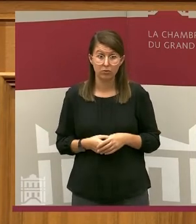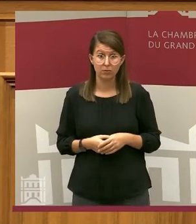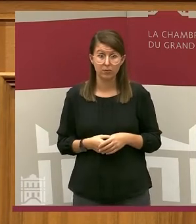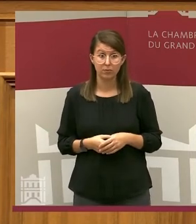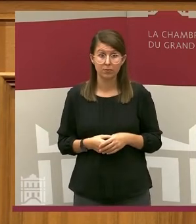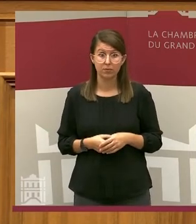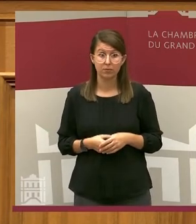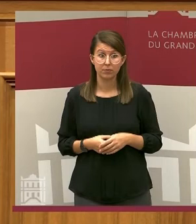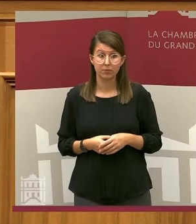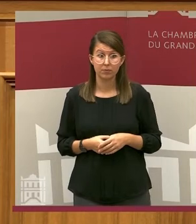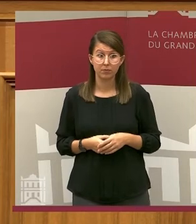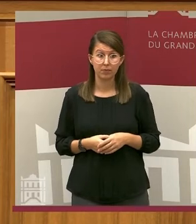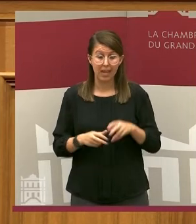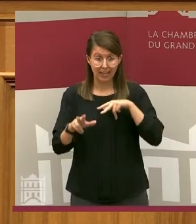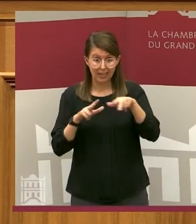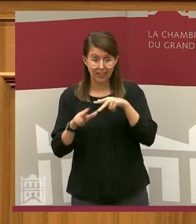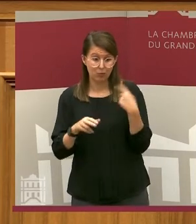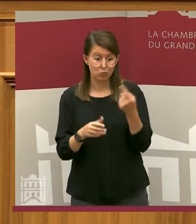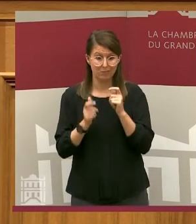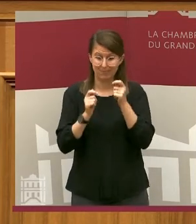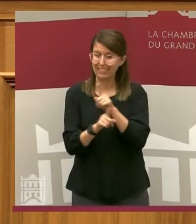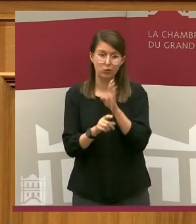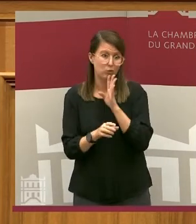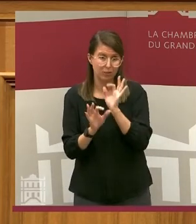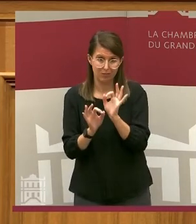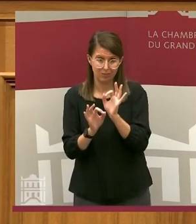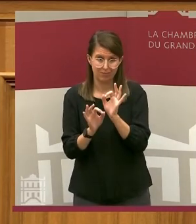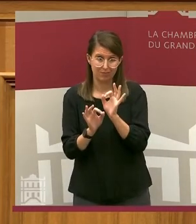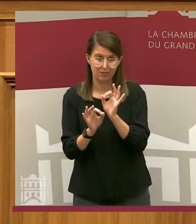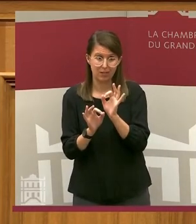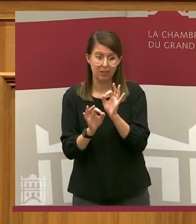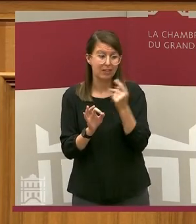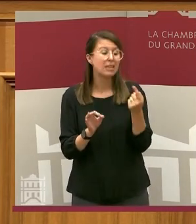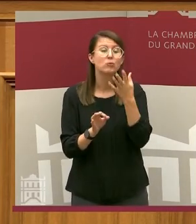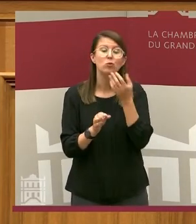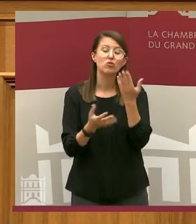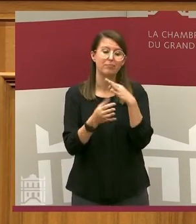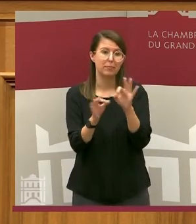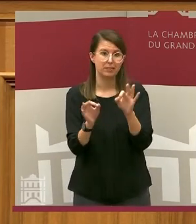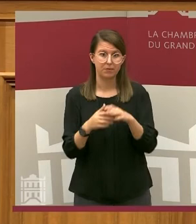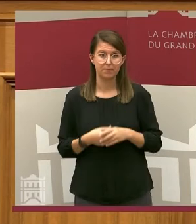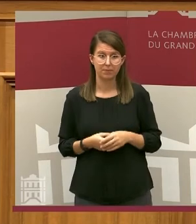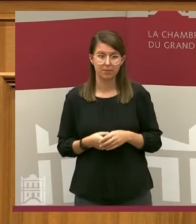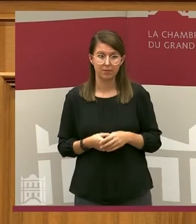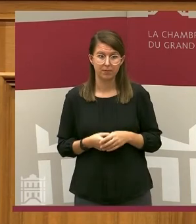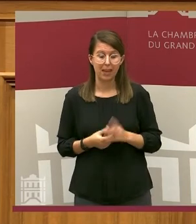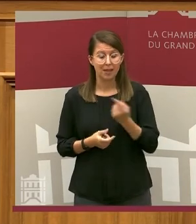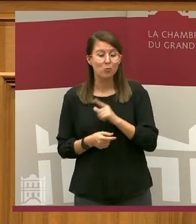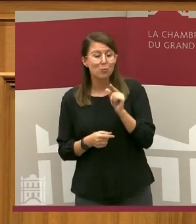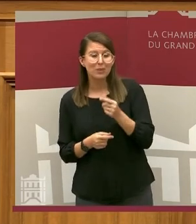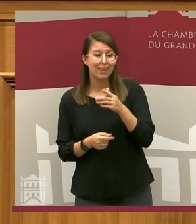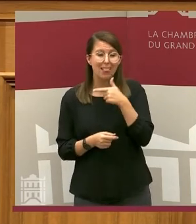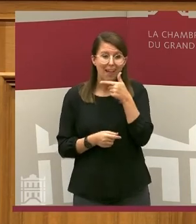Steuer. Die Regierung war als Propos nicht gut genug, also sie wollte ein besser machen. Ein bisschen schmunzeln muss man dann aber,